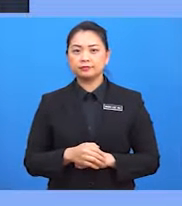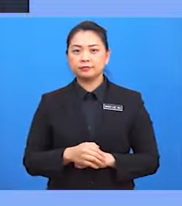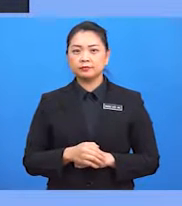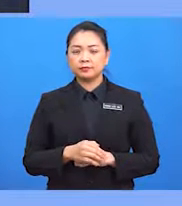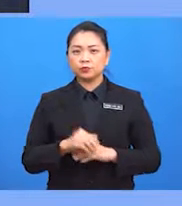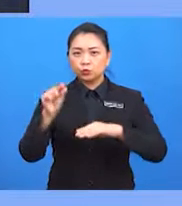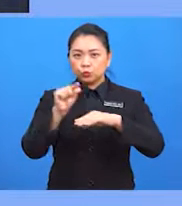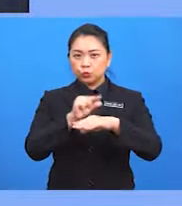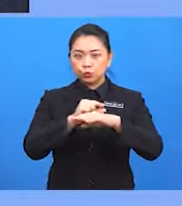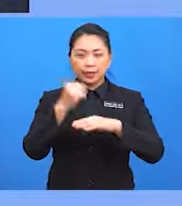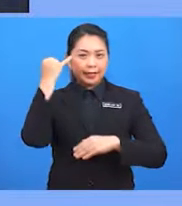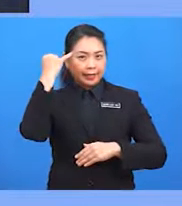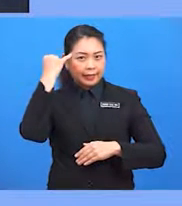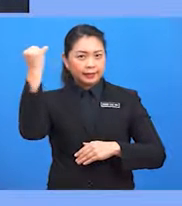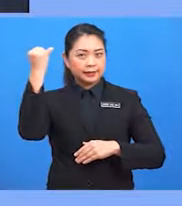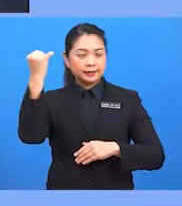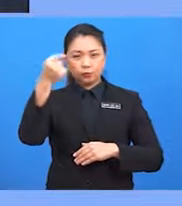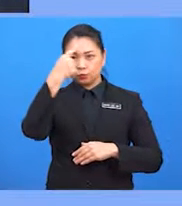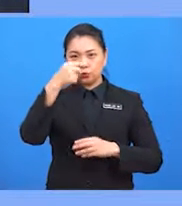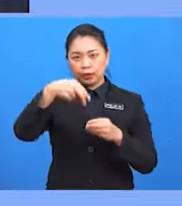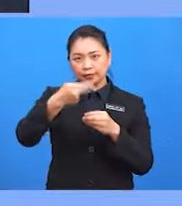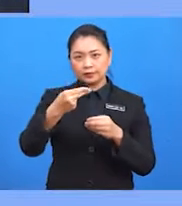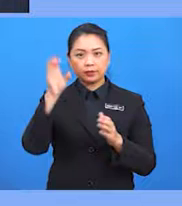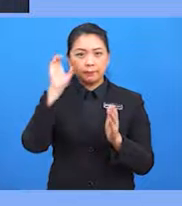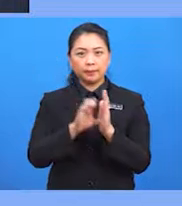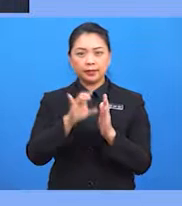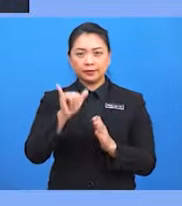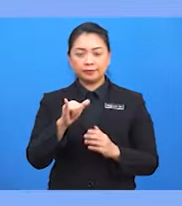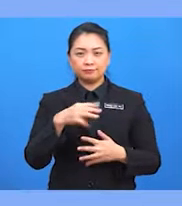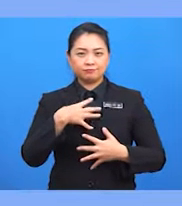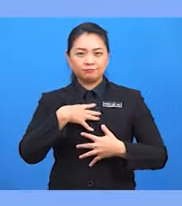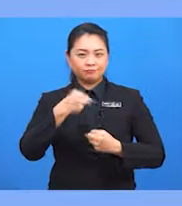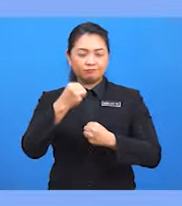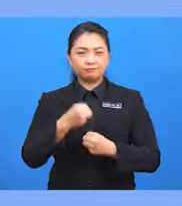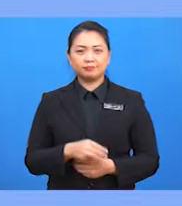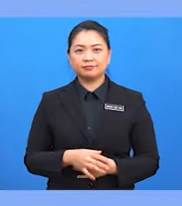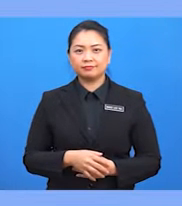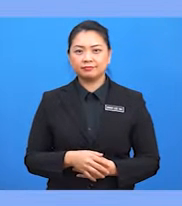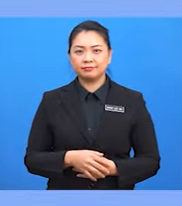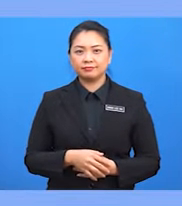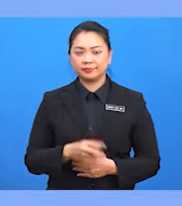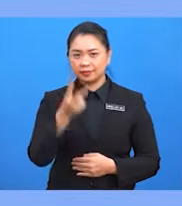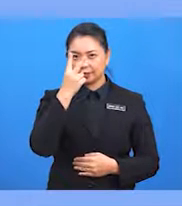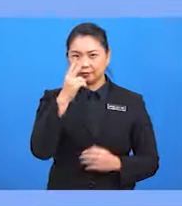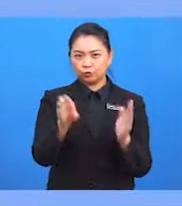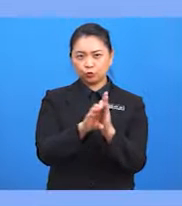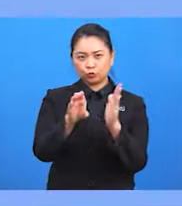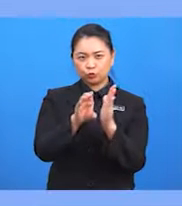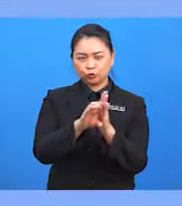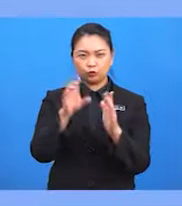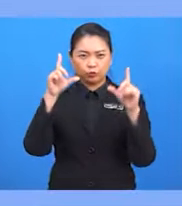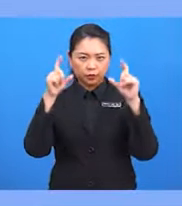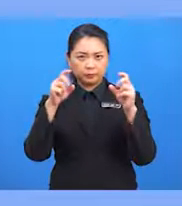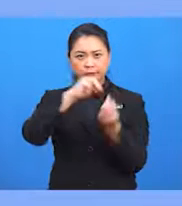idea mereka untuk menghasilkan gambar yang sangat menarik. Jom kita lihat contoh-contoh manipulasi